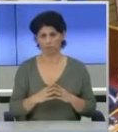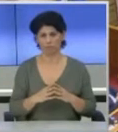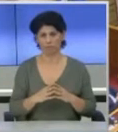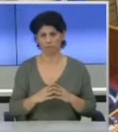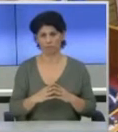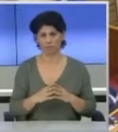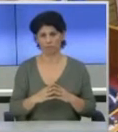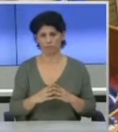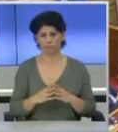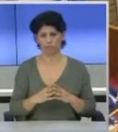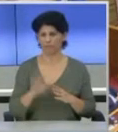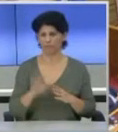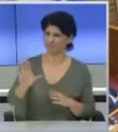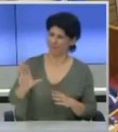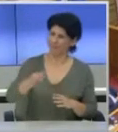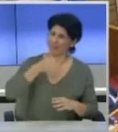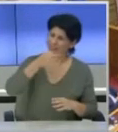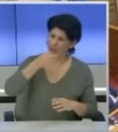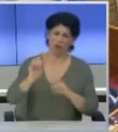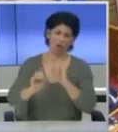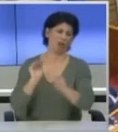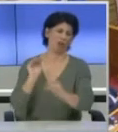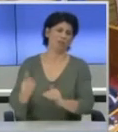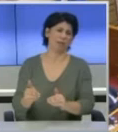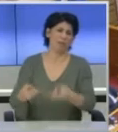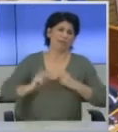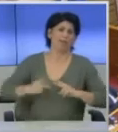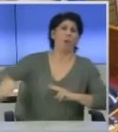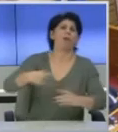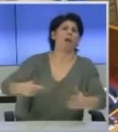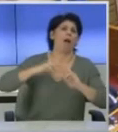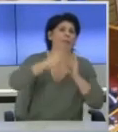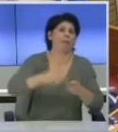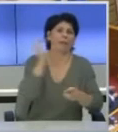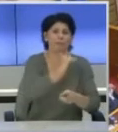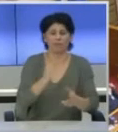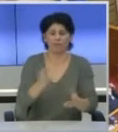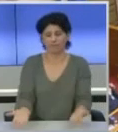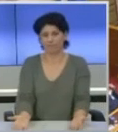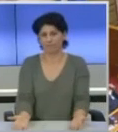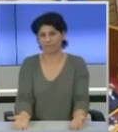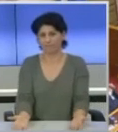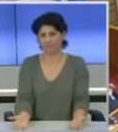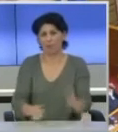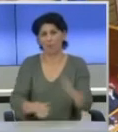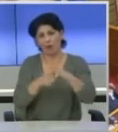Δεν σας ρώτησε τις μετρητής, είναι ρητορικό ερώτημα. Δεν ήταν, λοιπόν. Απαντάτε όλοι. Αμέσως, ναι.